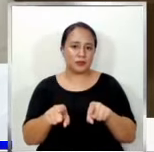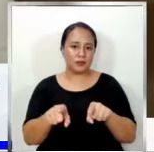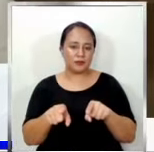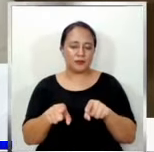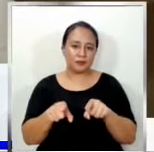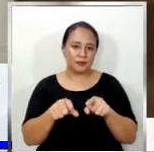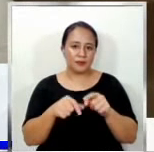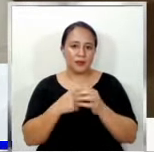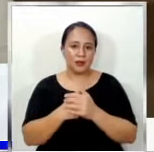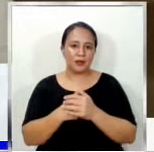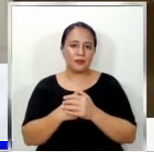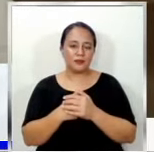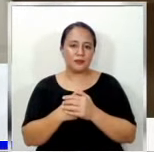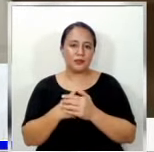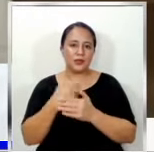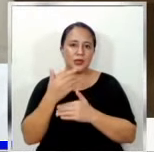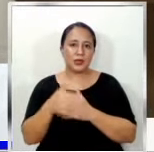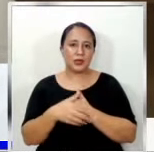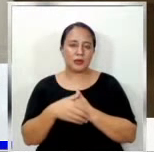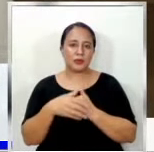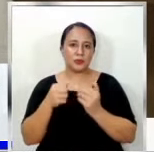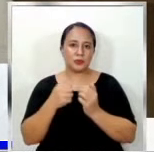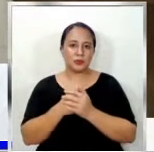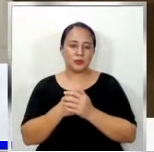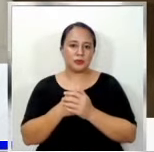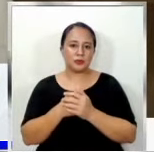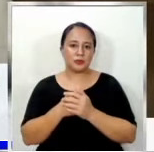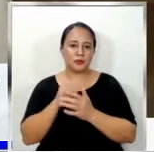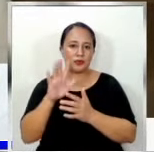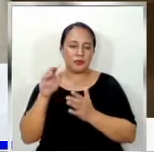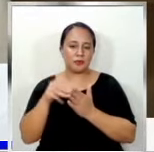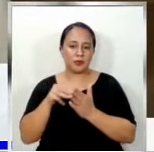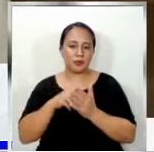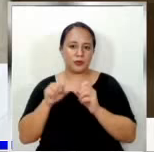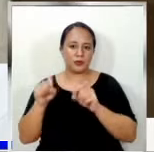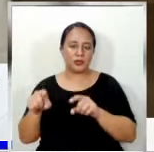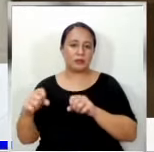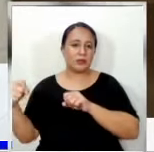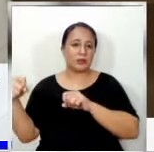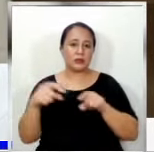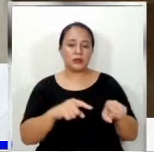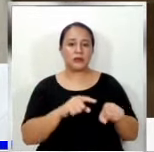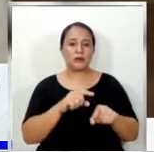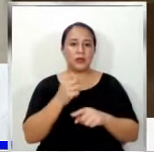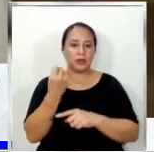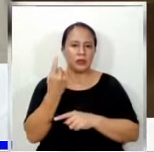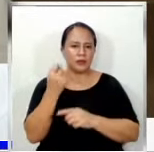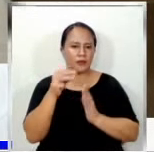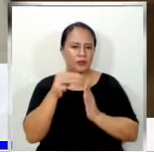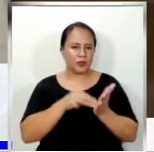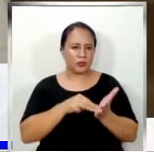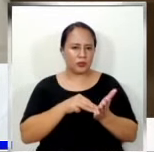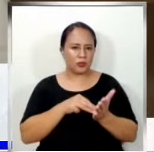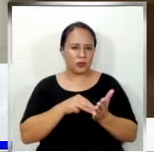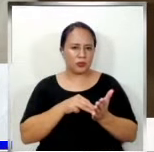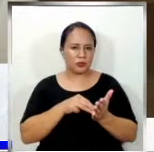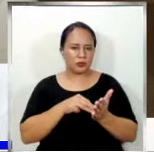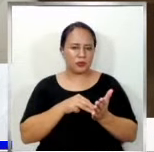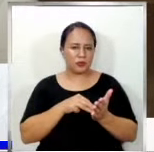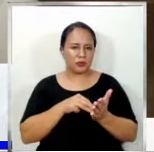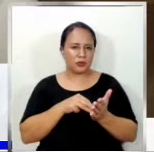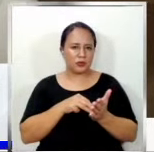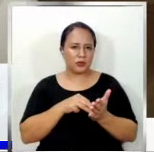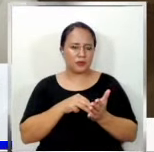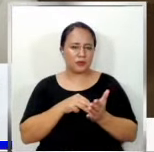and 3.5 million sales. Pero ang benta nyo ay 11 million. Kay Lincoln Chen. Lincoln Ong, I'm sorry. We will